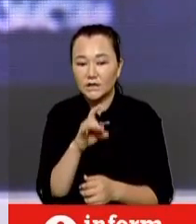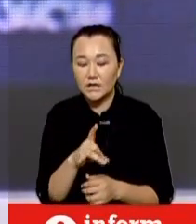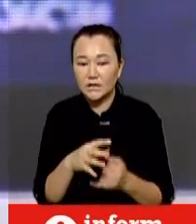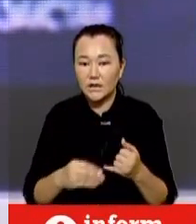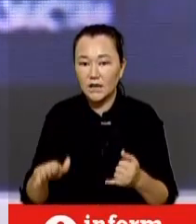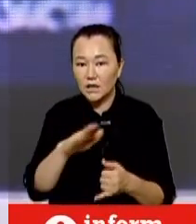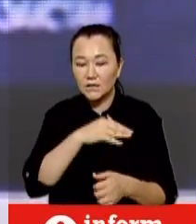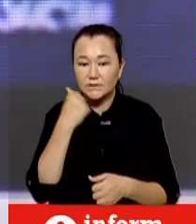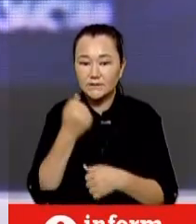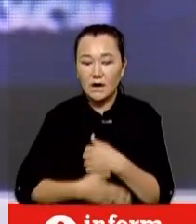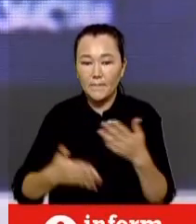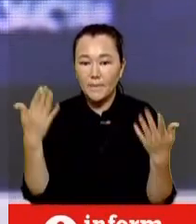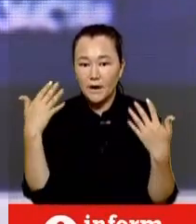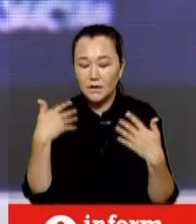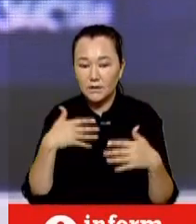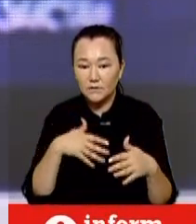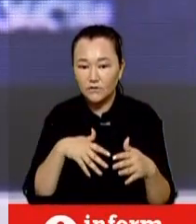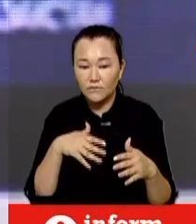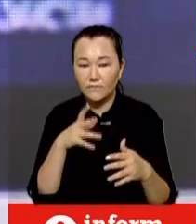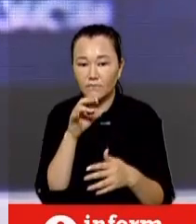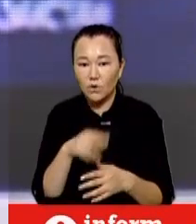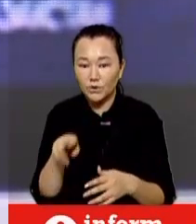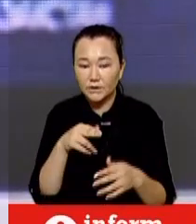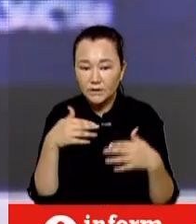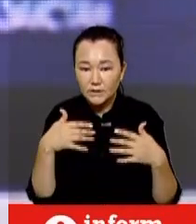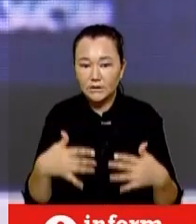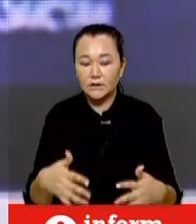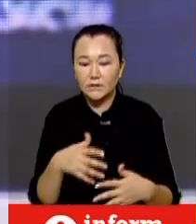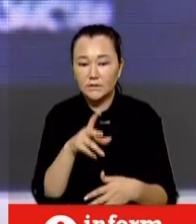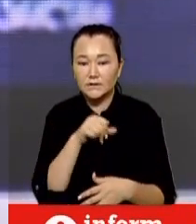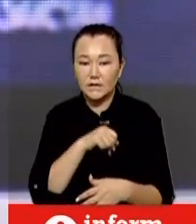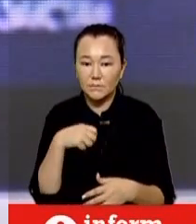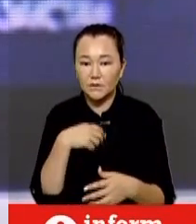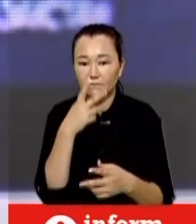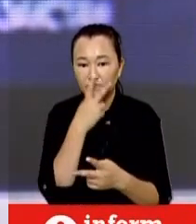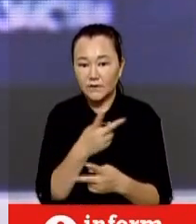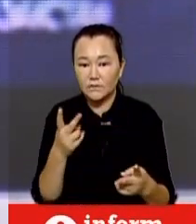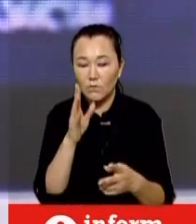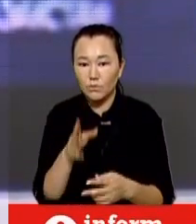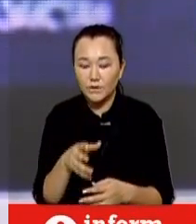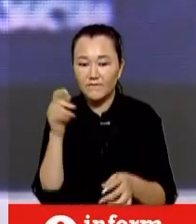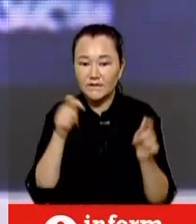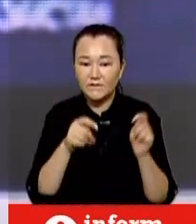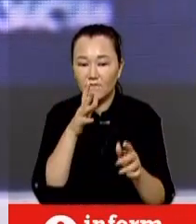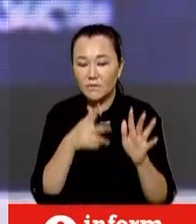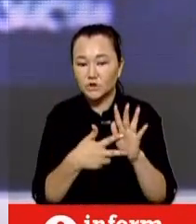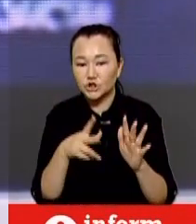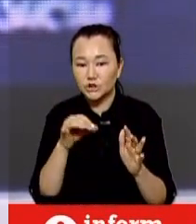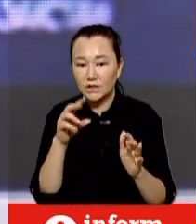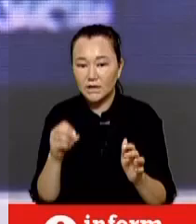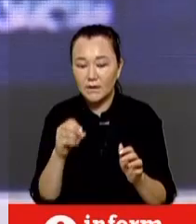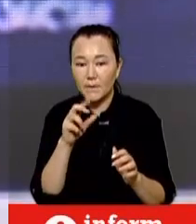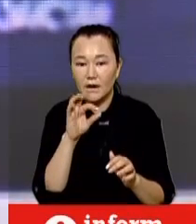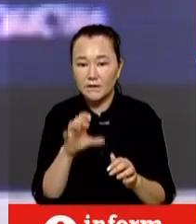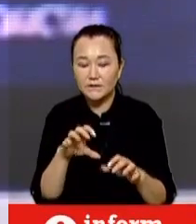және орталық саябақтың кіреберісінде өтетін перформанс шоуды өздеріңіз тамашалайсыздар. Фестиваль 8-ші шілдеде Барыс Арена